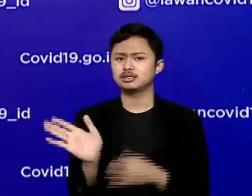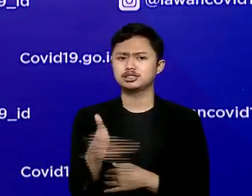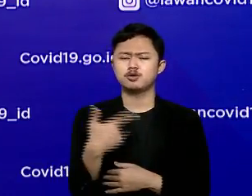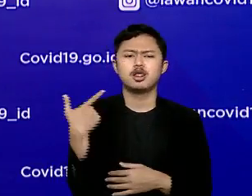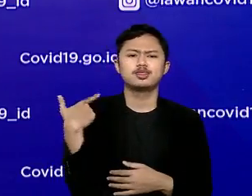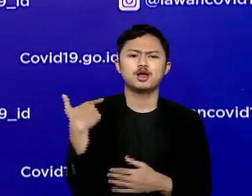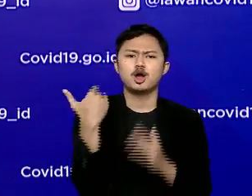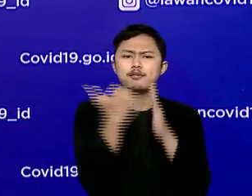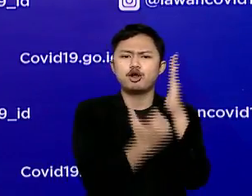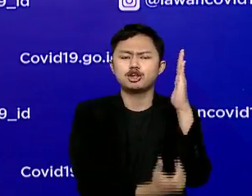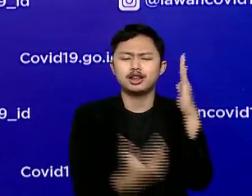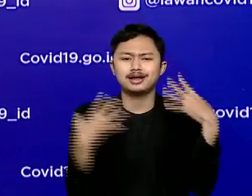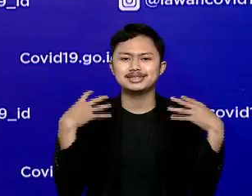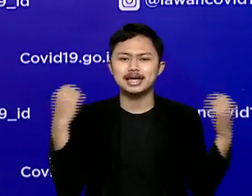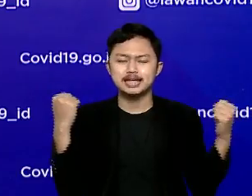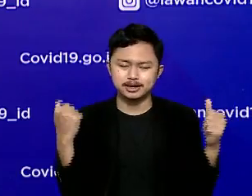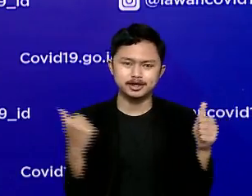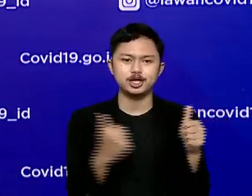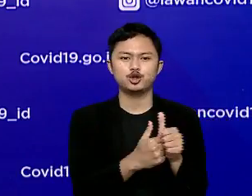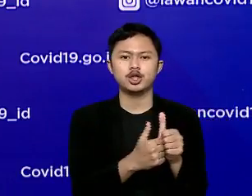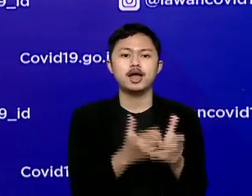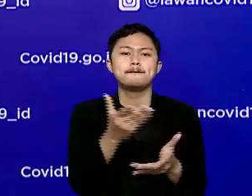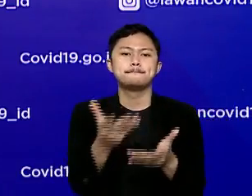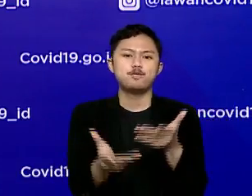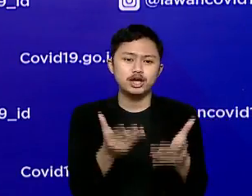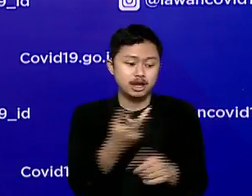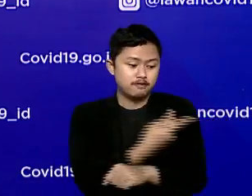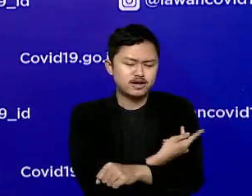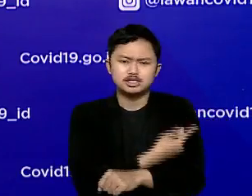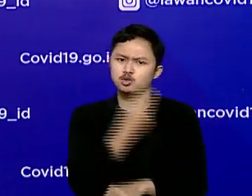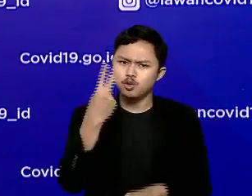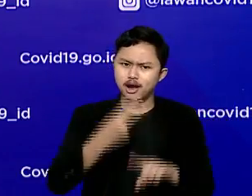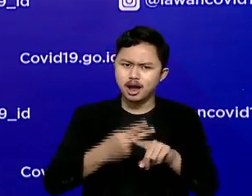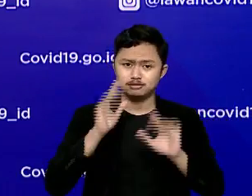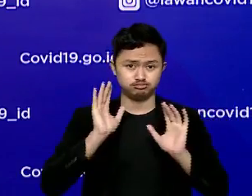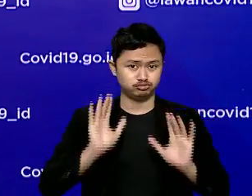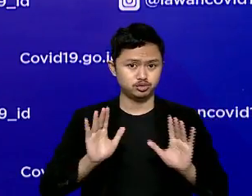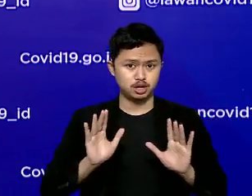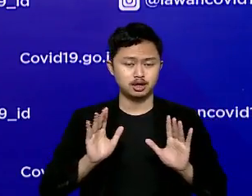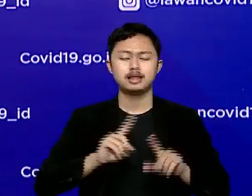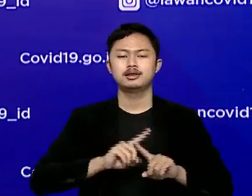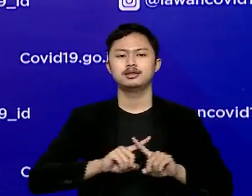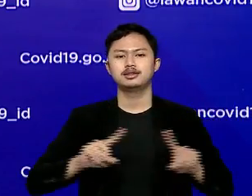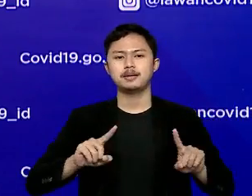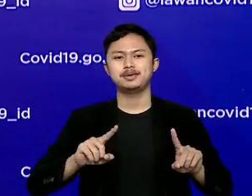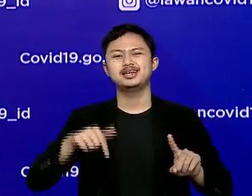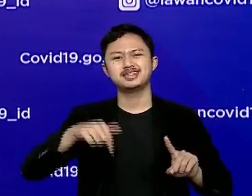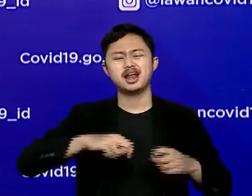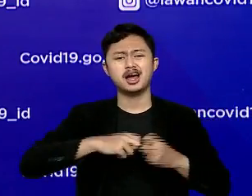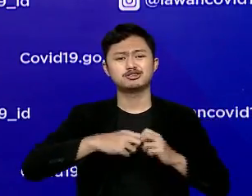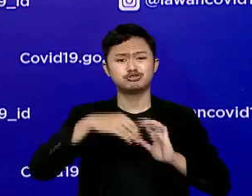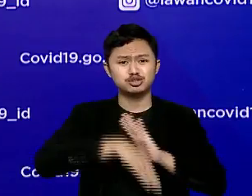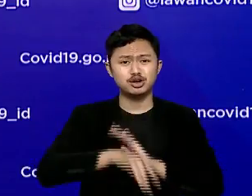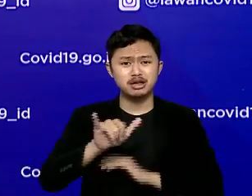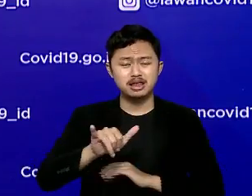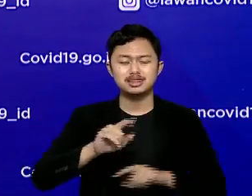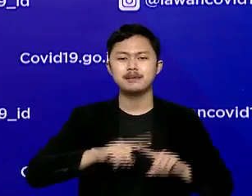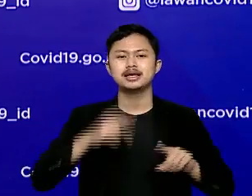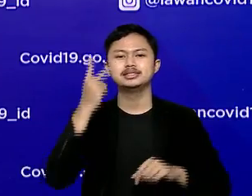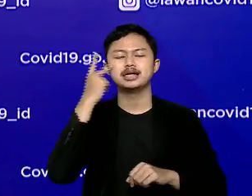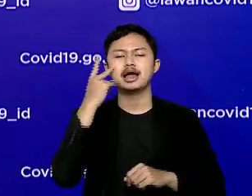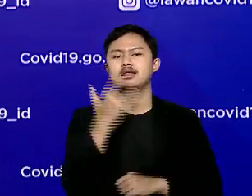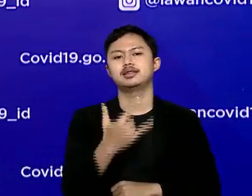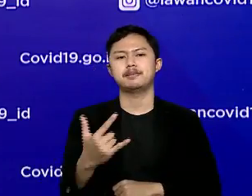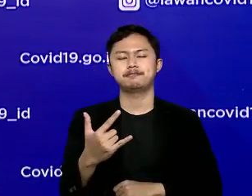untuk menerapkan protokol kesehatan, meskipun telah divaksin lengkap dan meskipun kasus saat ini rendah,